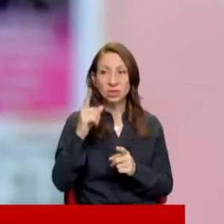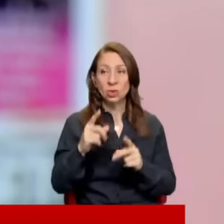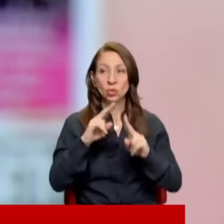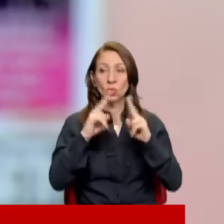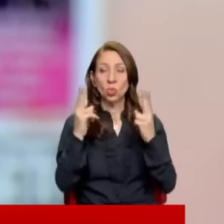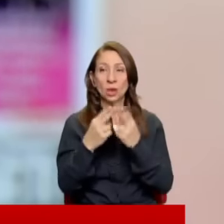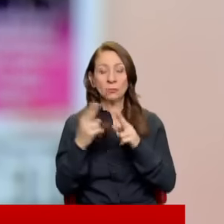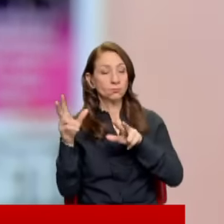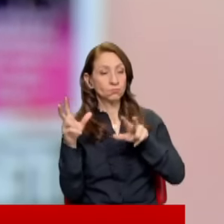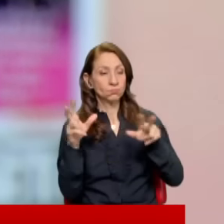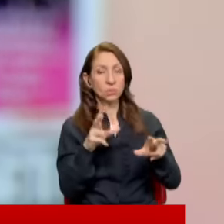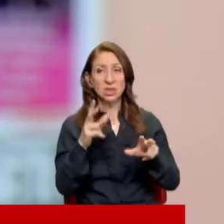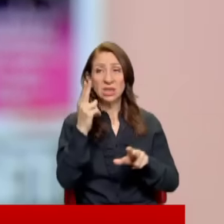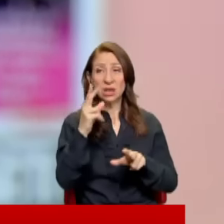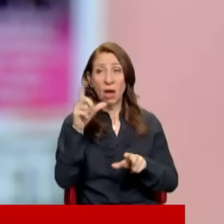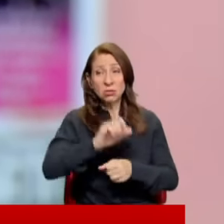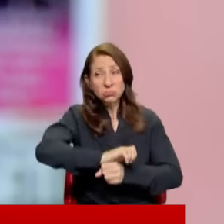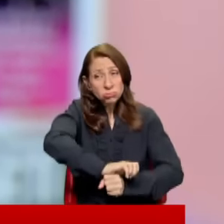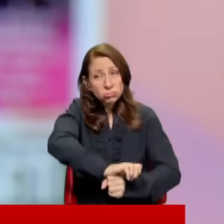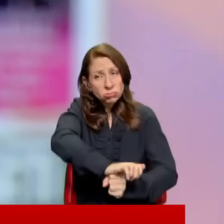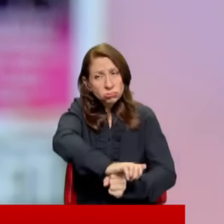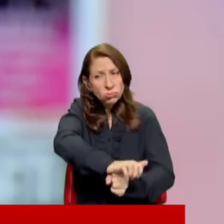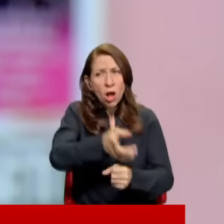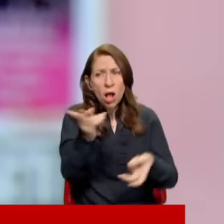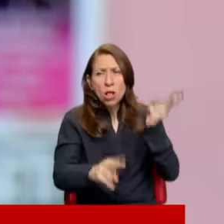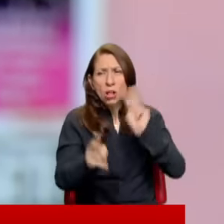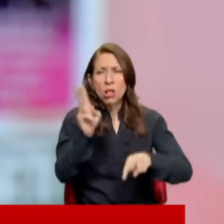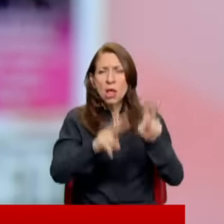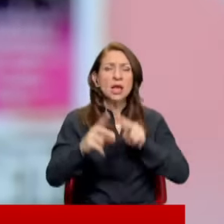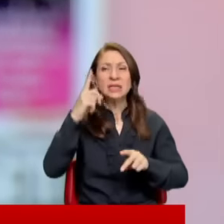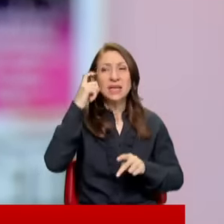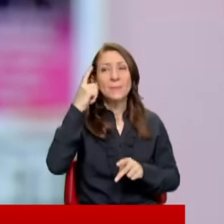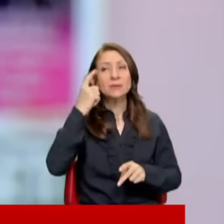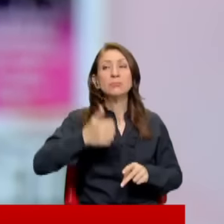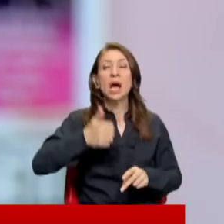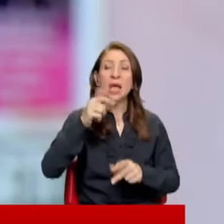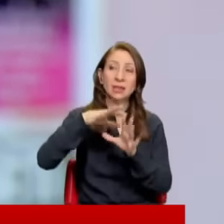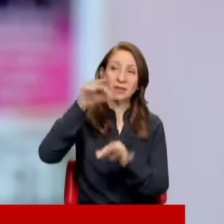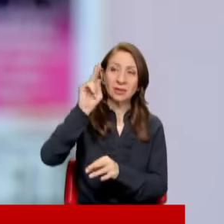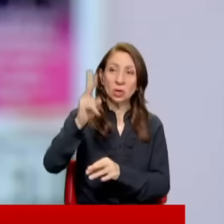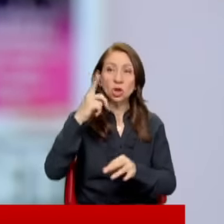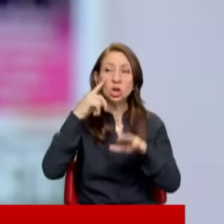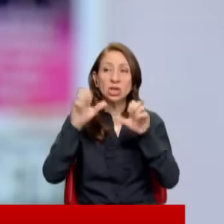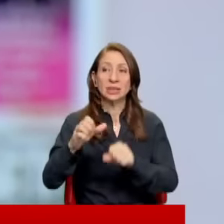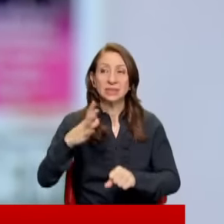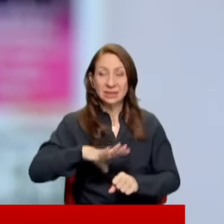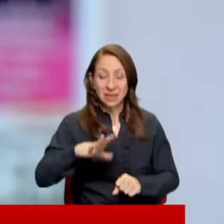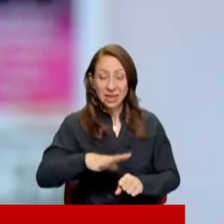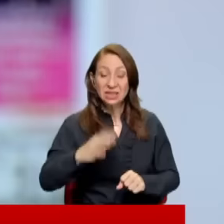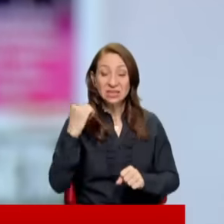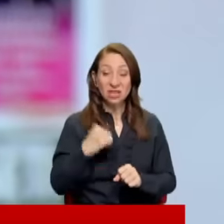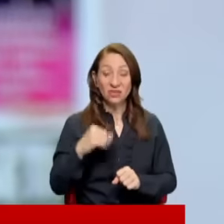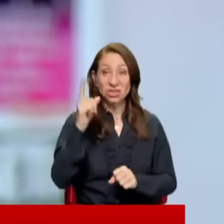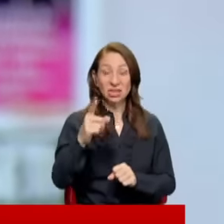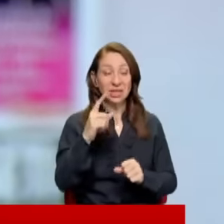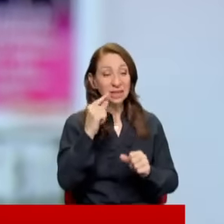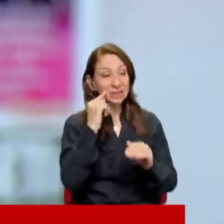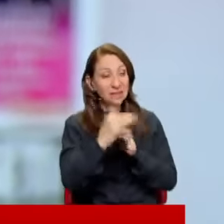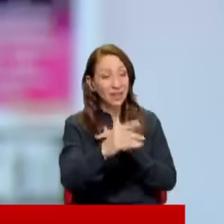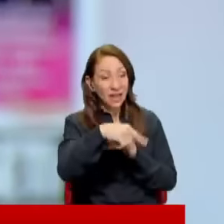dünyanın gözü önünde 7 aydır katliam yapan İsrail başbakanı hakkında gözaltı başvurusu yaptı savcılık sivil